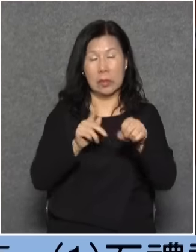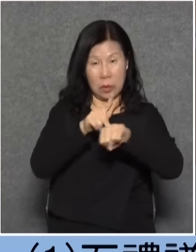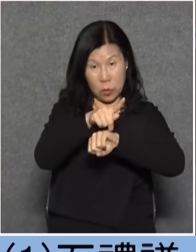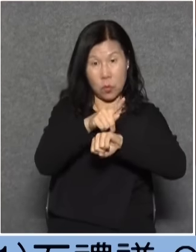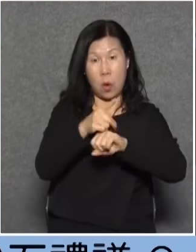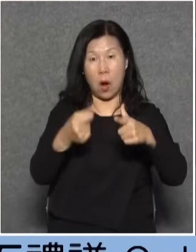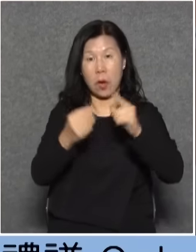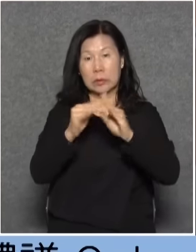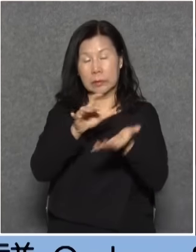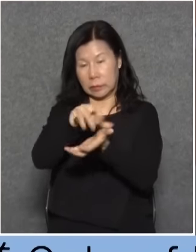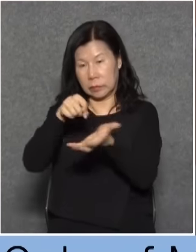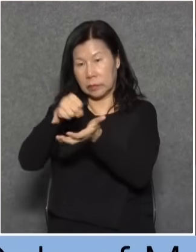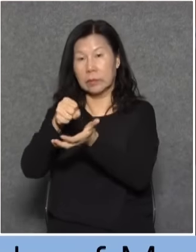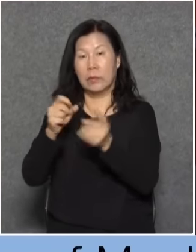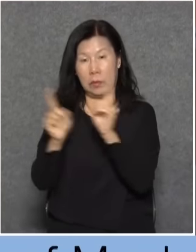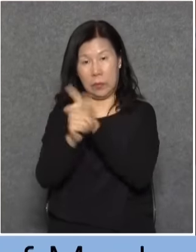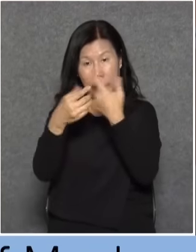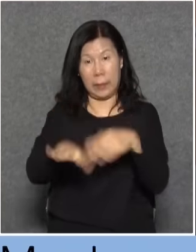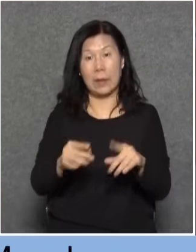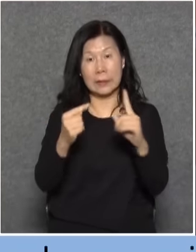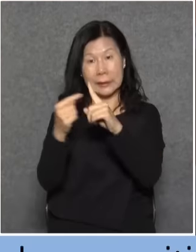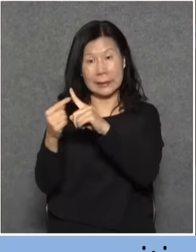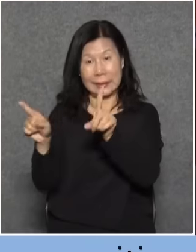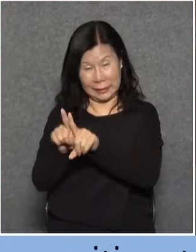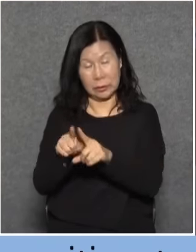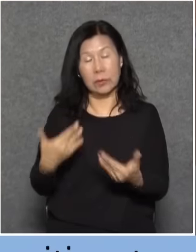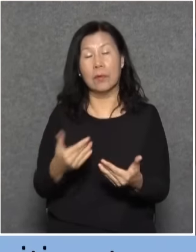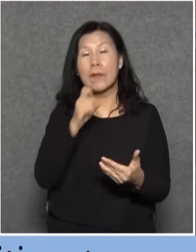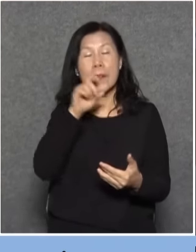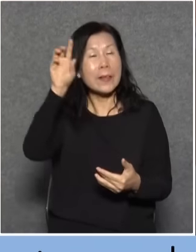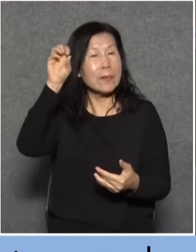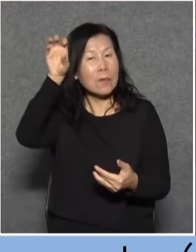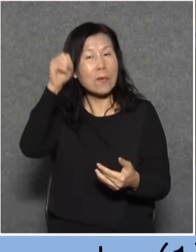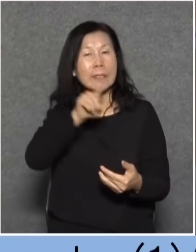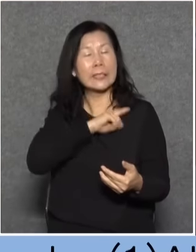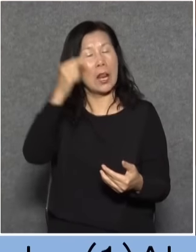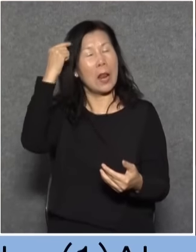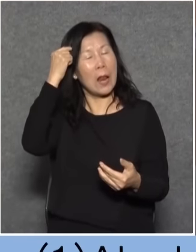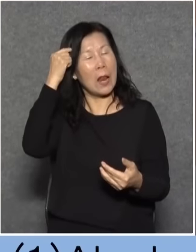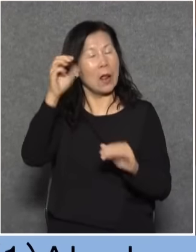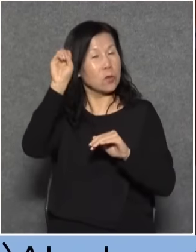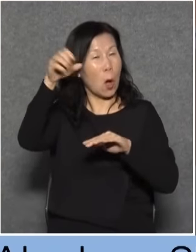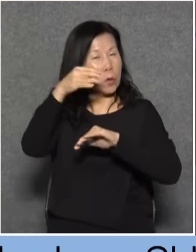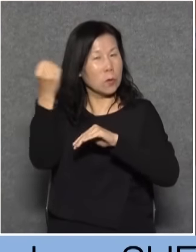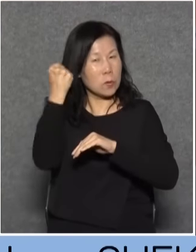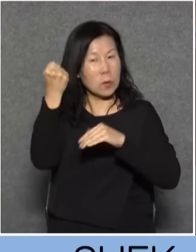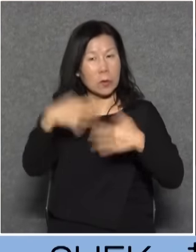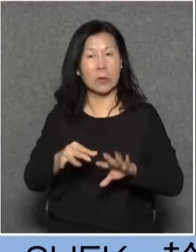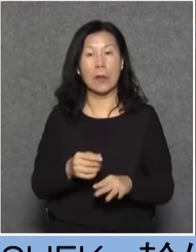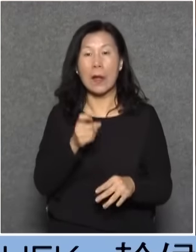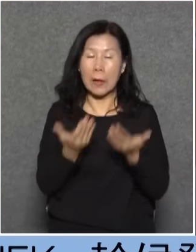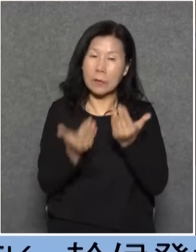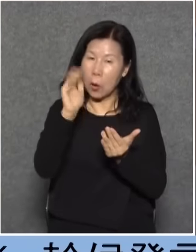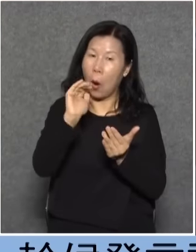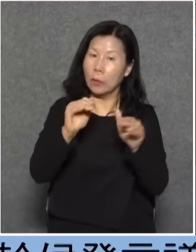團替代的產業，市民可以從中發揮他想像力和創造力，實在大有可